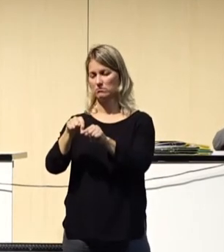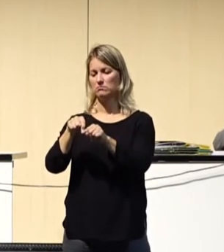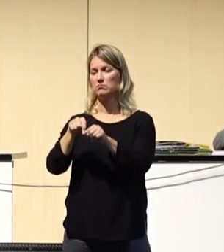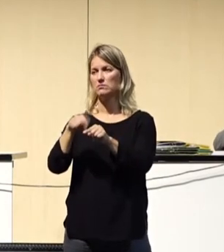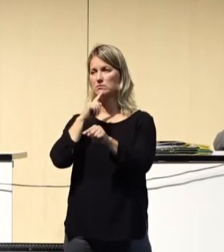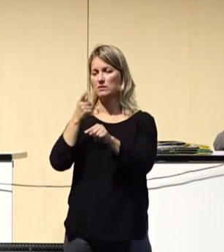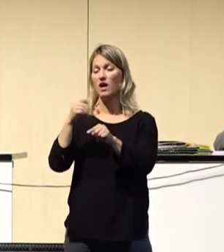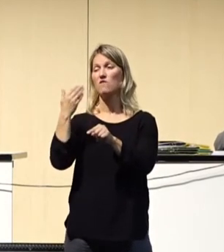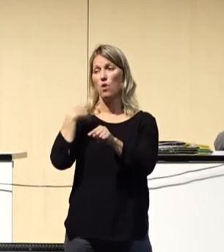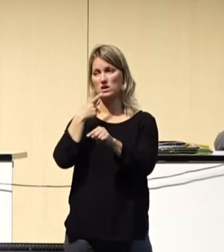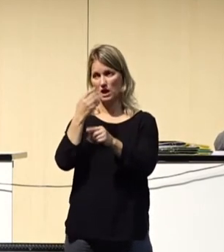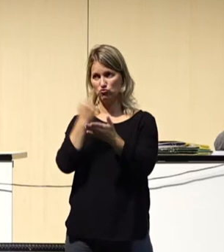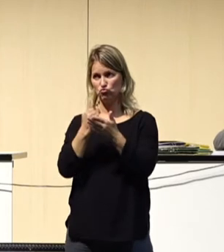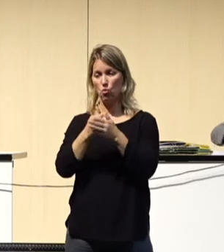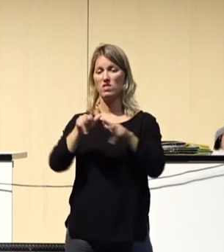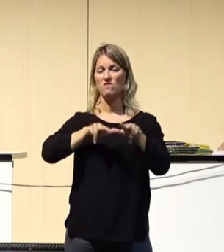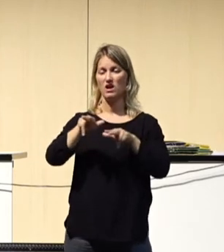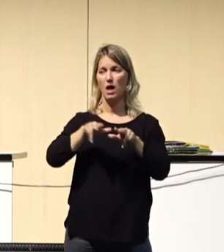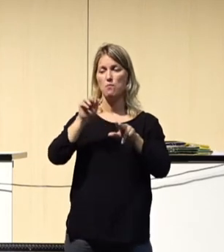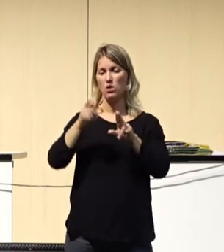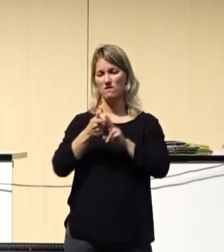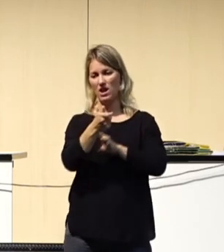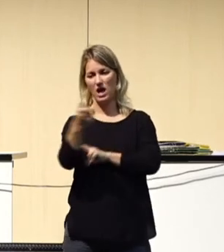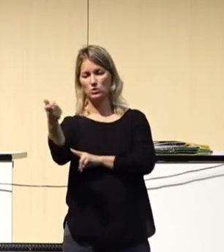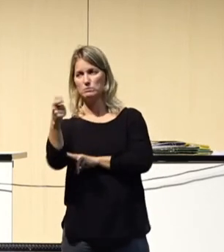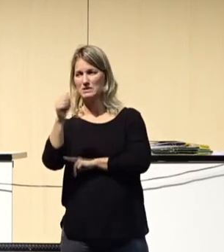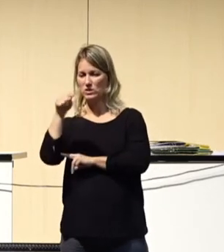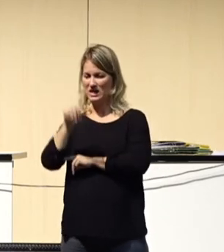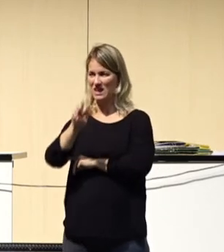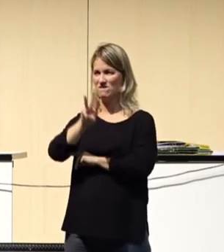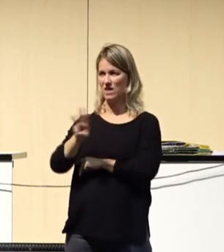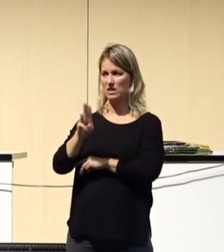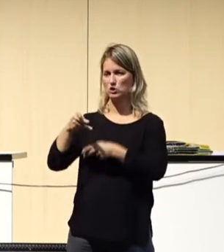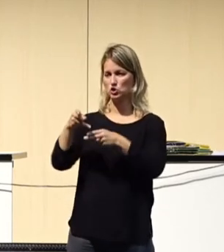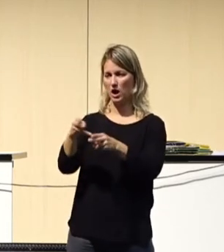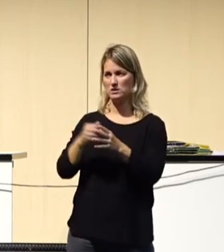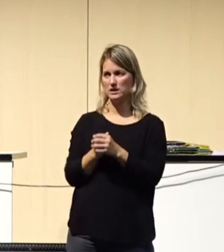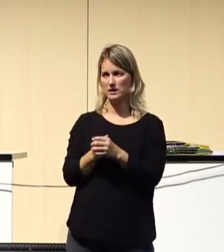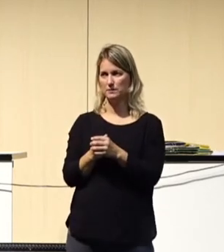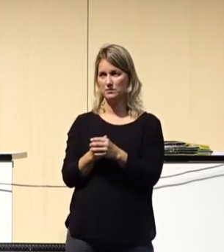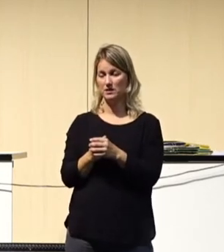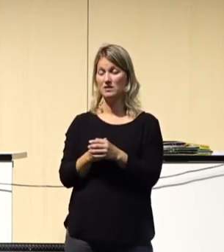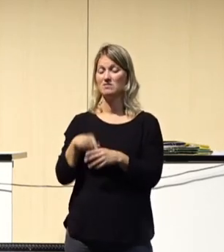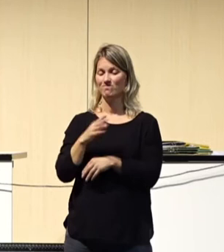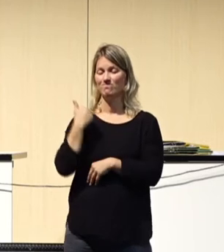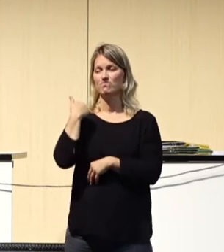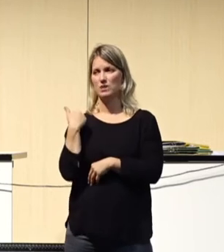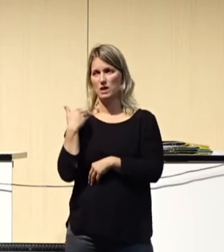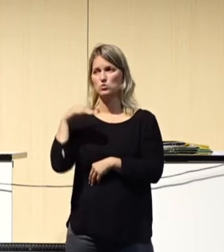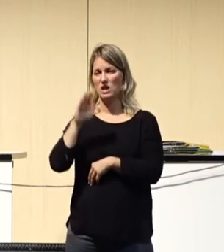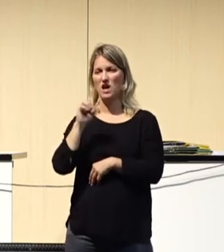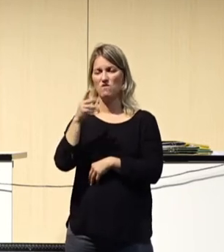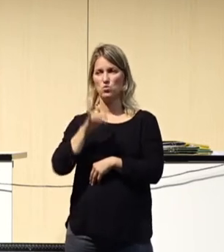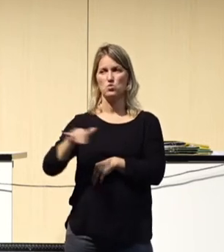dass es Verkehrsverlagerungseffekte geben wird, insbesondere auf die Wernerstraße, die dieser Belastung für die